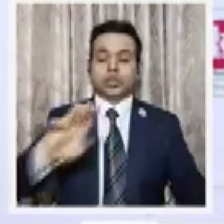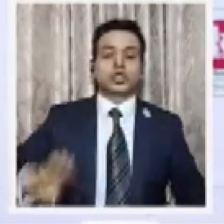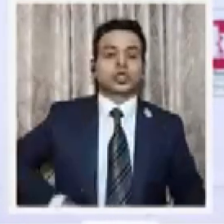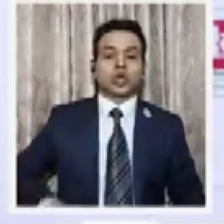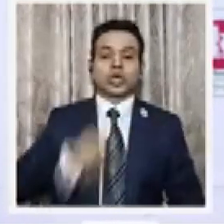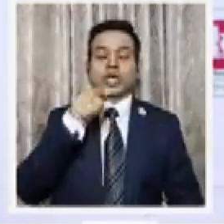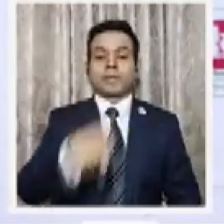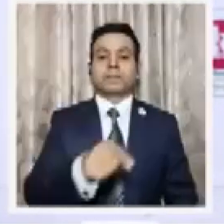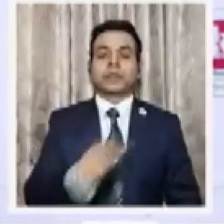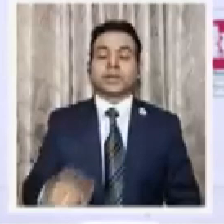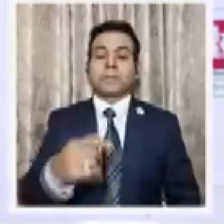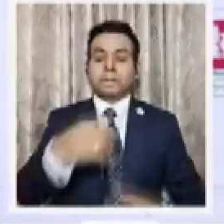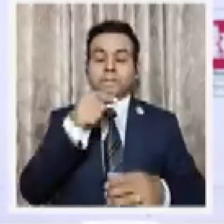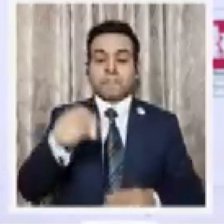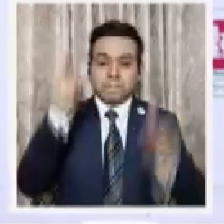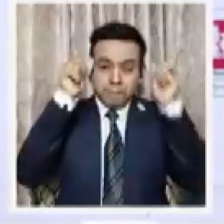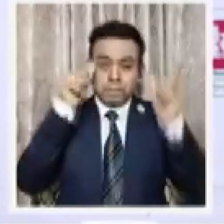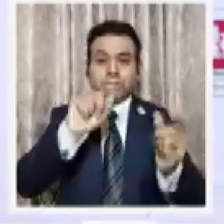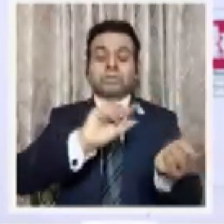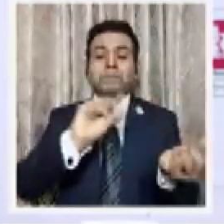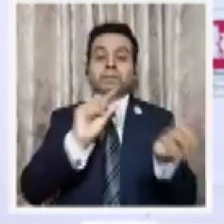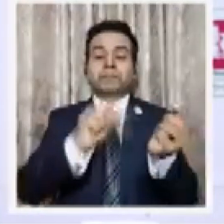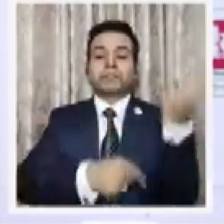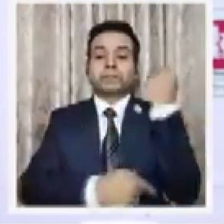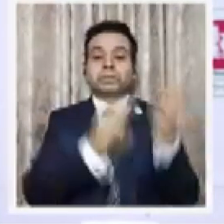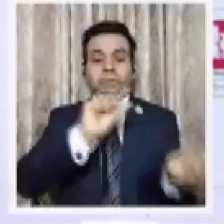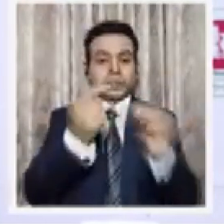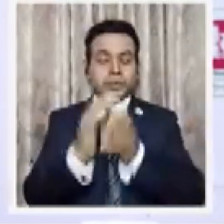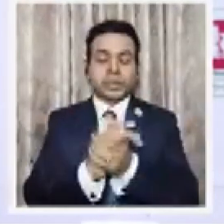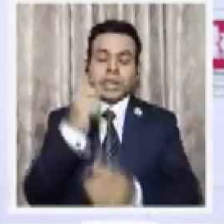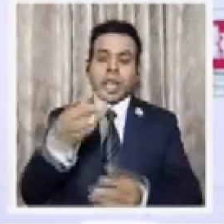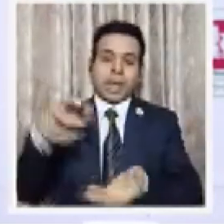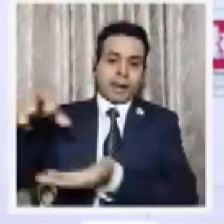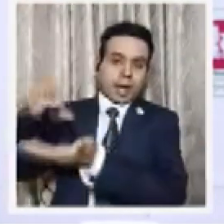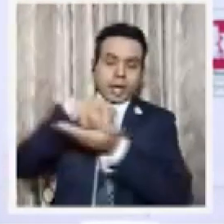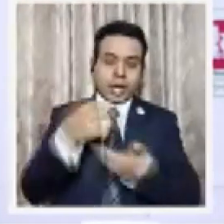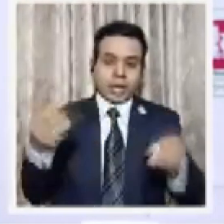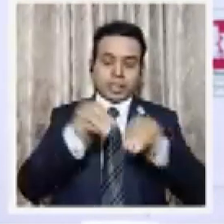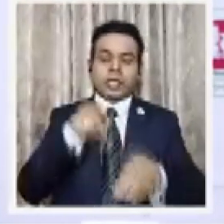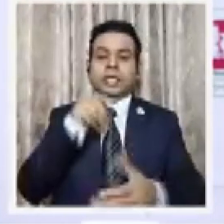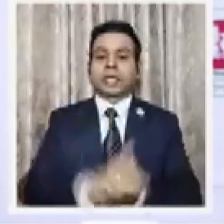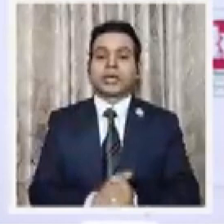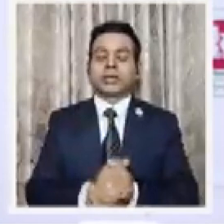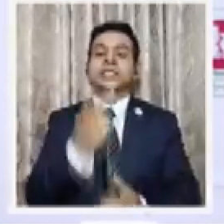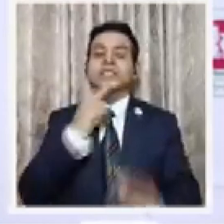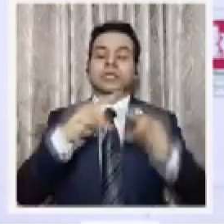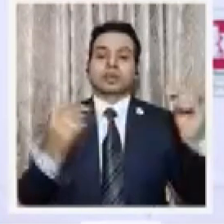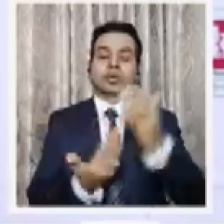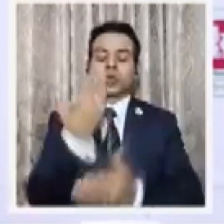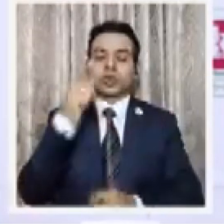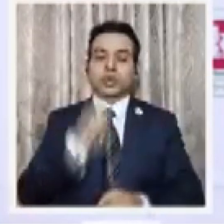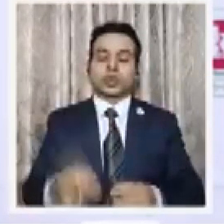দীপুমনির সরাসরি তত্ত্বাবধানে চট্টগ্রাম ভেটেরিনারি ও অ্যানিমেল সায়েন্স বিশ্ববিদ্যালয়ের অনুদানে একটি আরটিপিসিআর